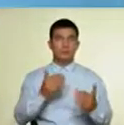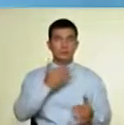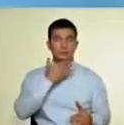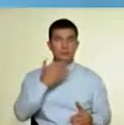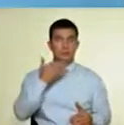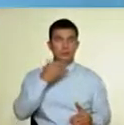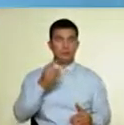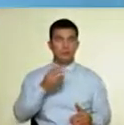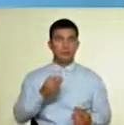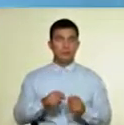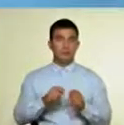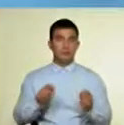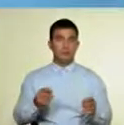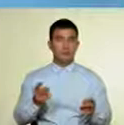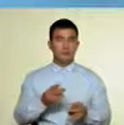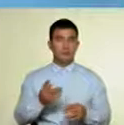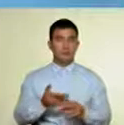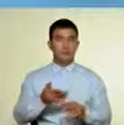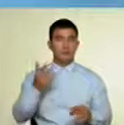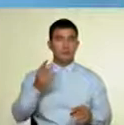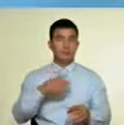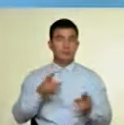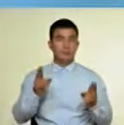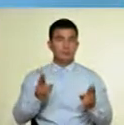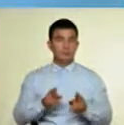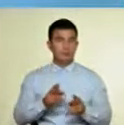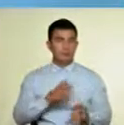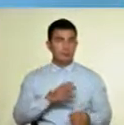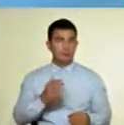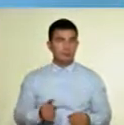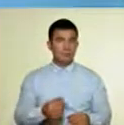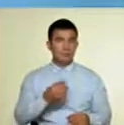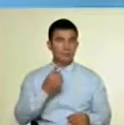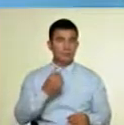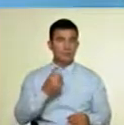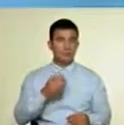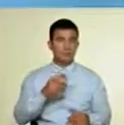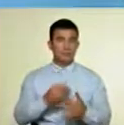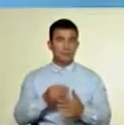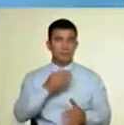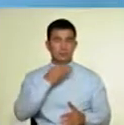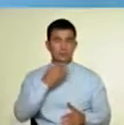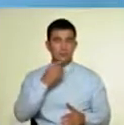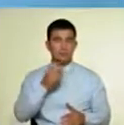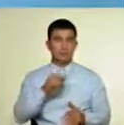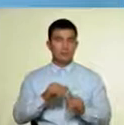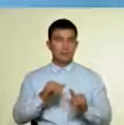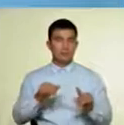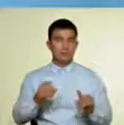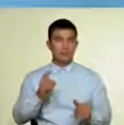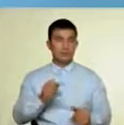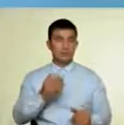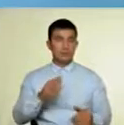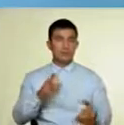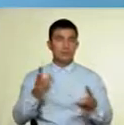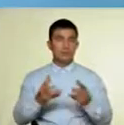tuzing deyilgan. Demak, yuqoridagi qoidaga asosan bir hadlardan ko'p had tuzish uchun biz barcha